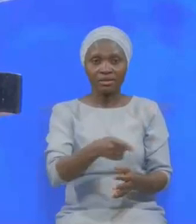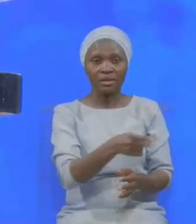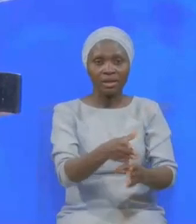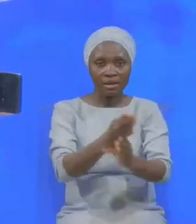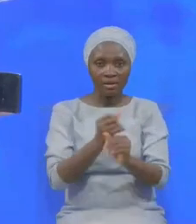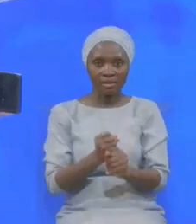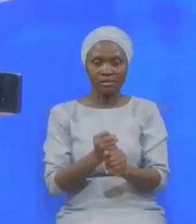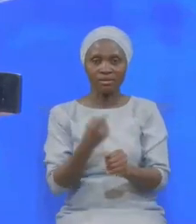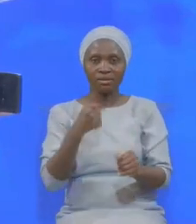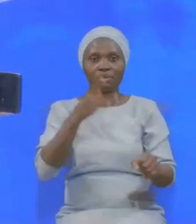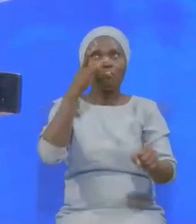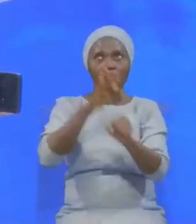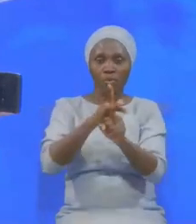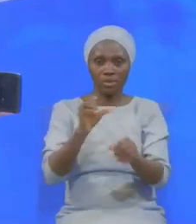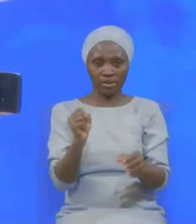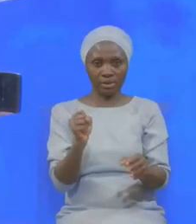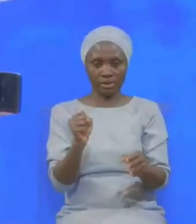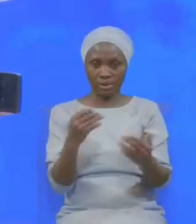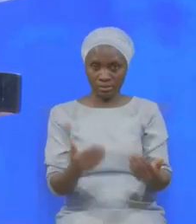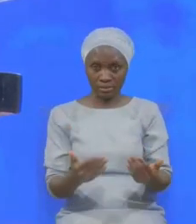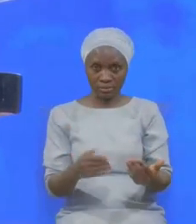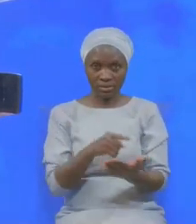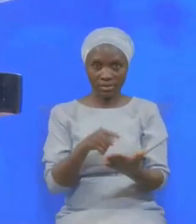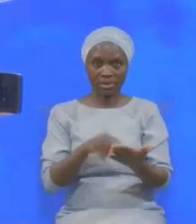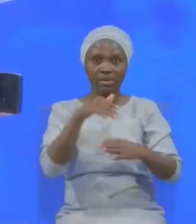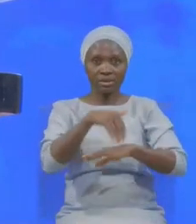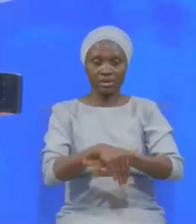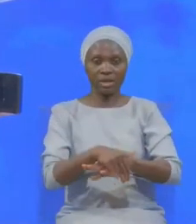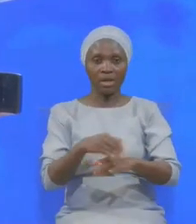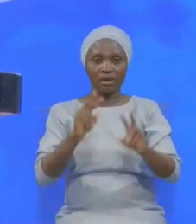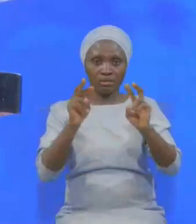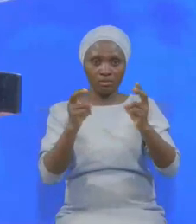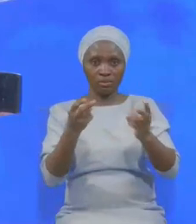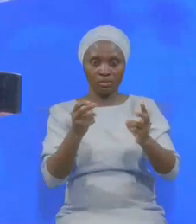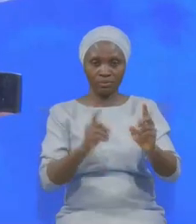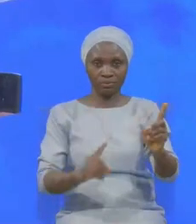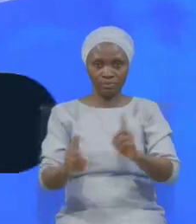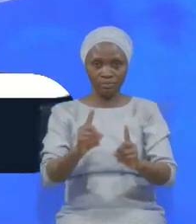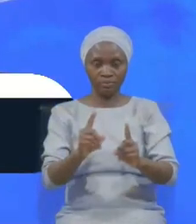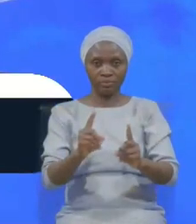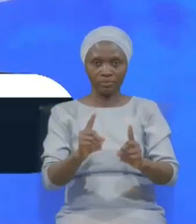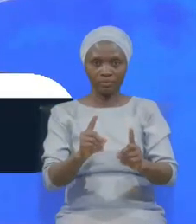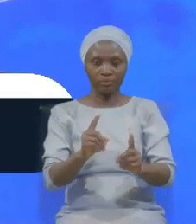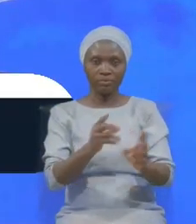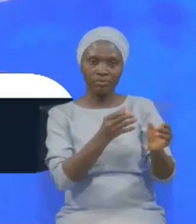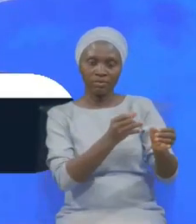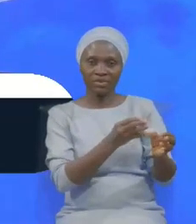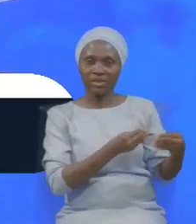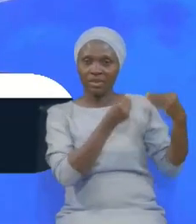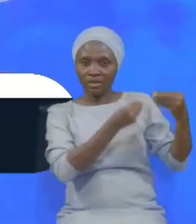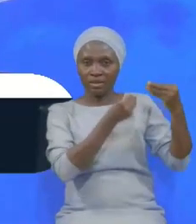hérité des promesses. Ce soir, nous allons voir hériter les promesses par la